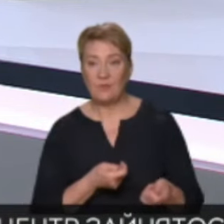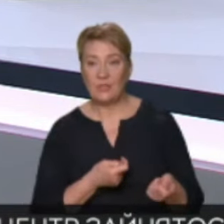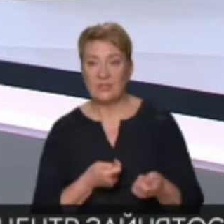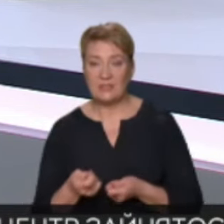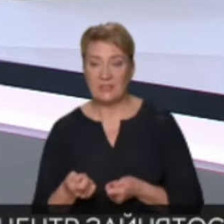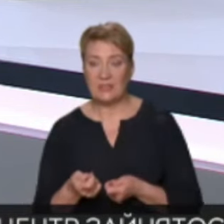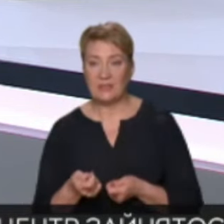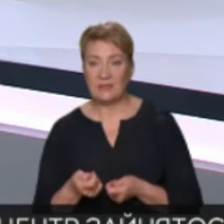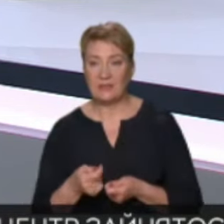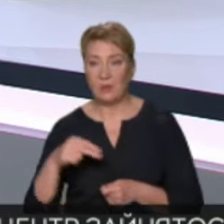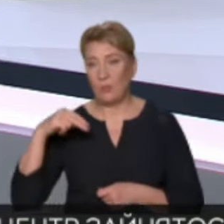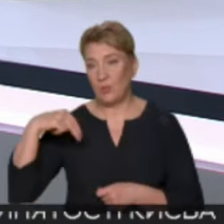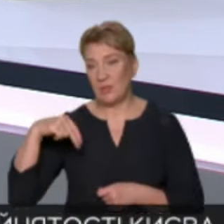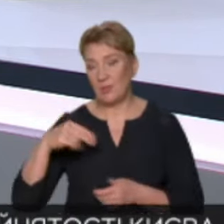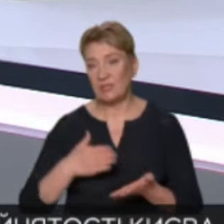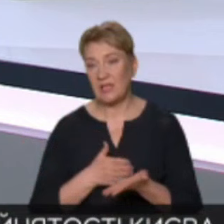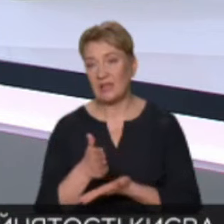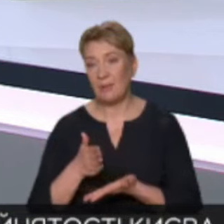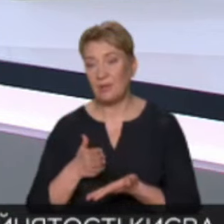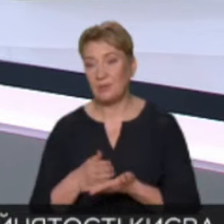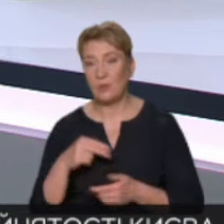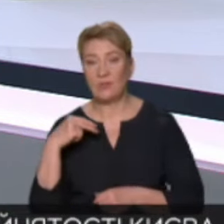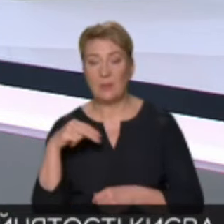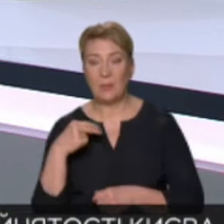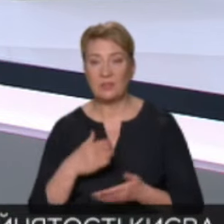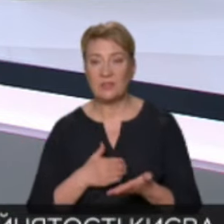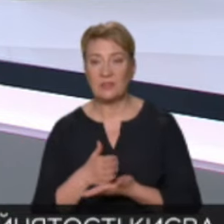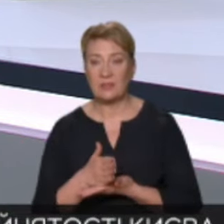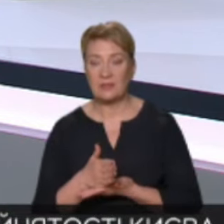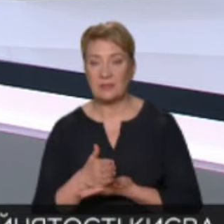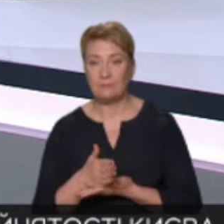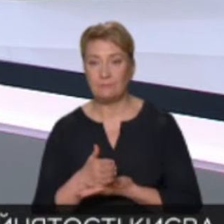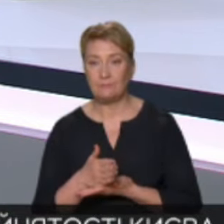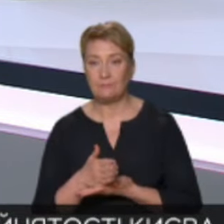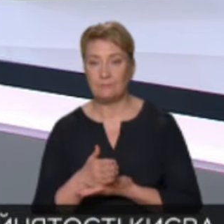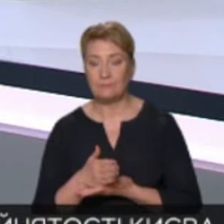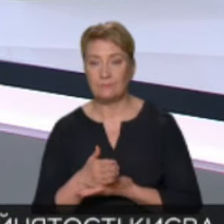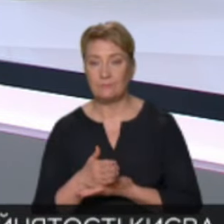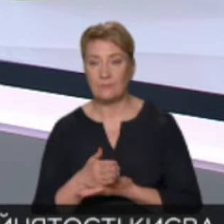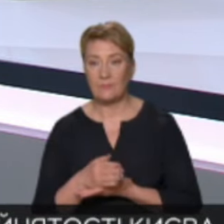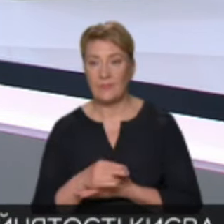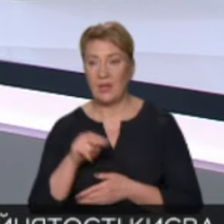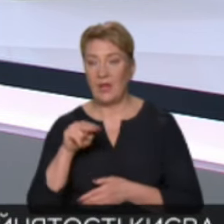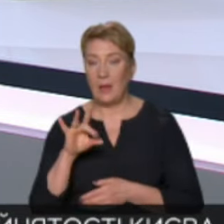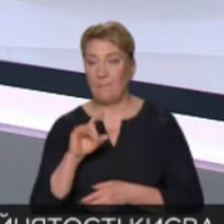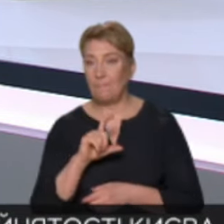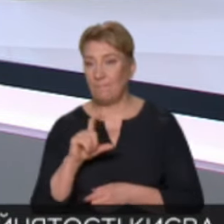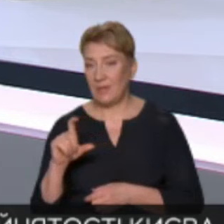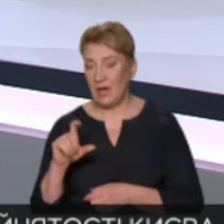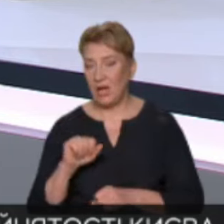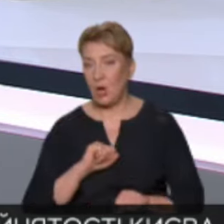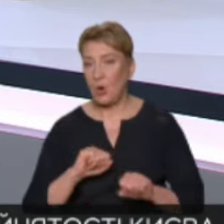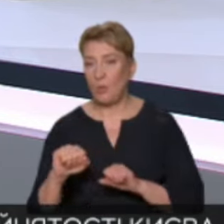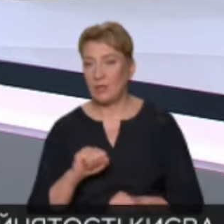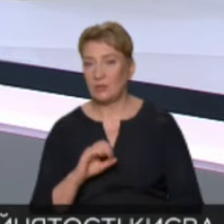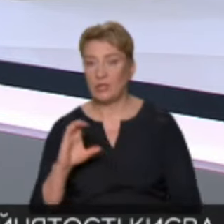по запорізькому напрямку, возили прах адмірала Суворова, командувача Суворова. Для чого вони це